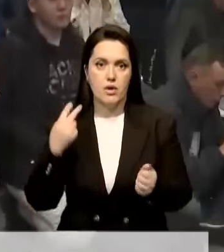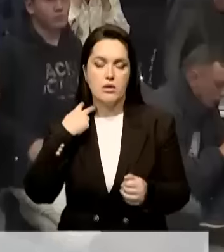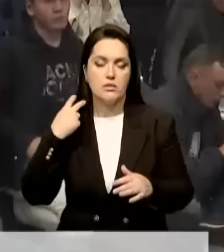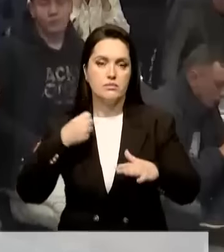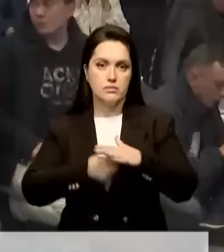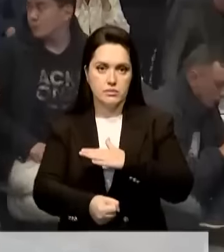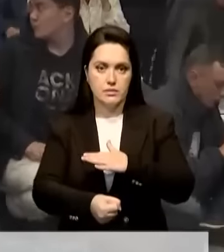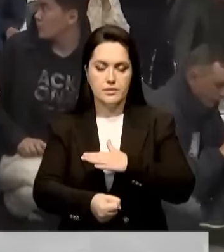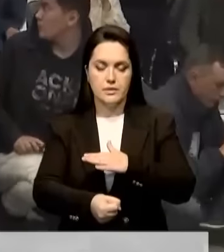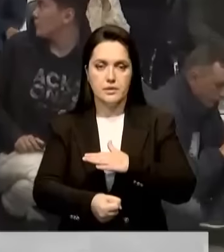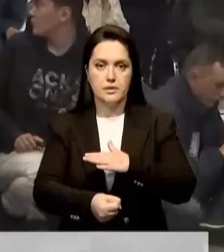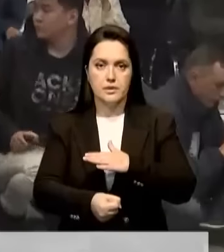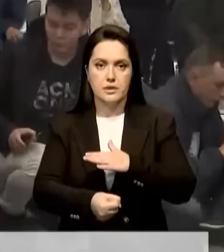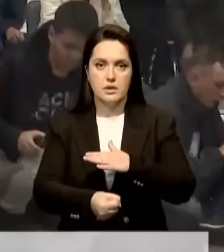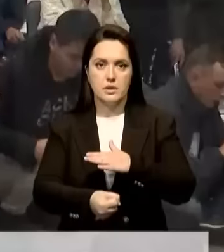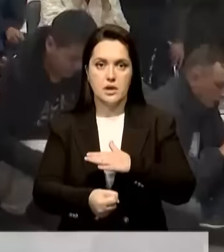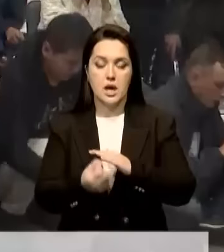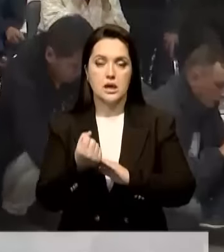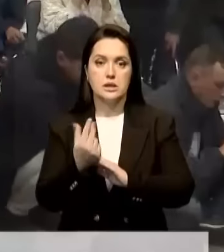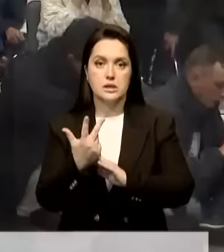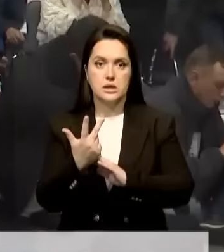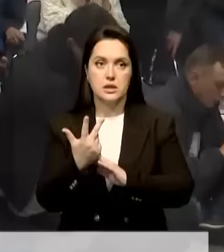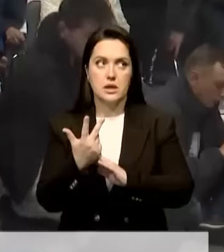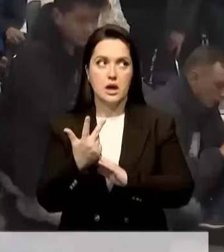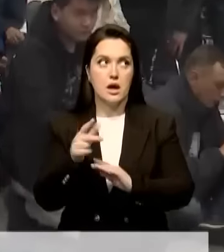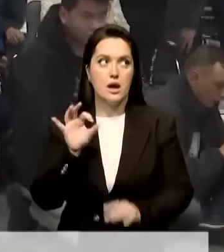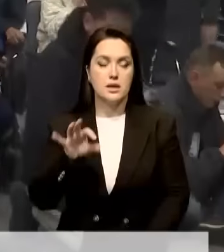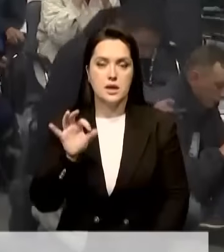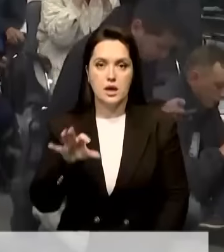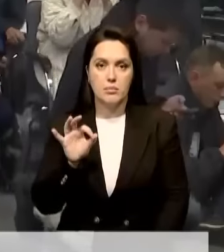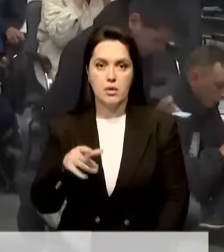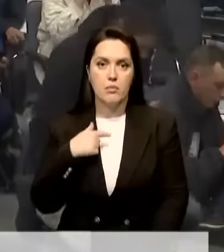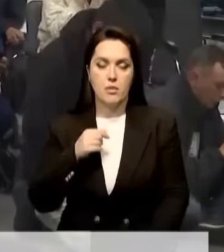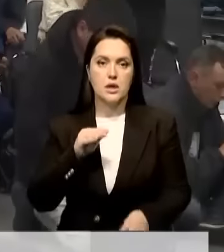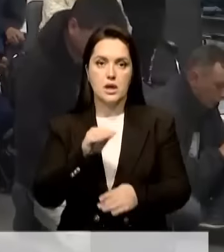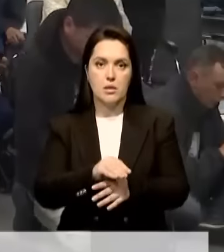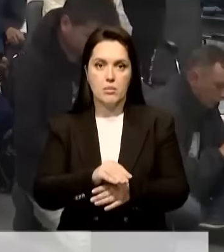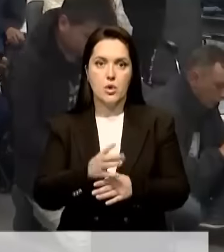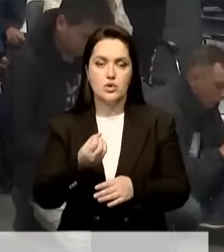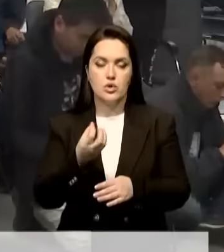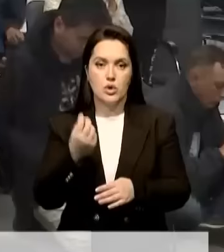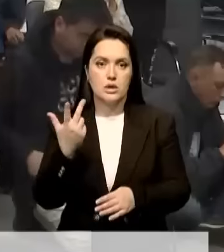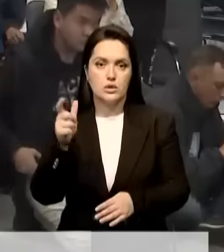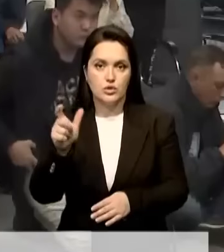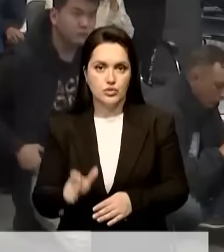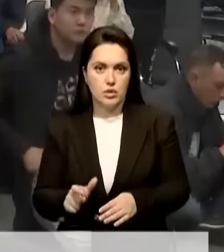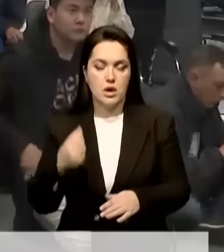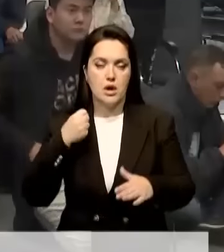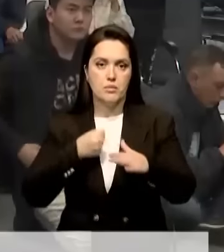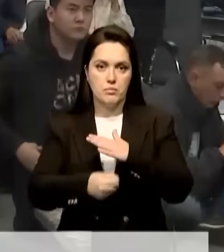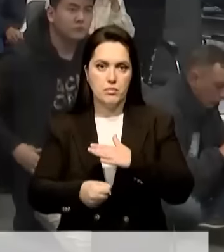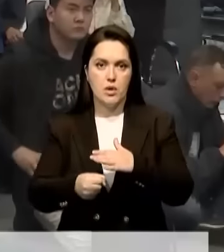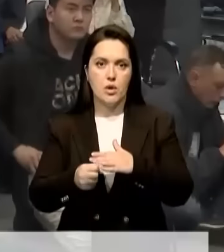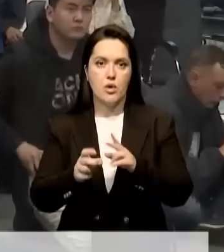стражу. Буквально 13 октября мы дополнительно водворили еще 3. Это те лица,